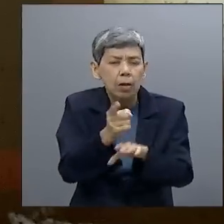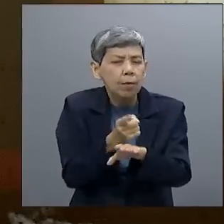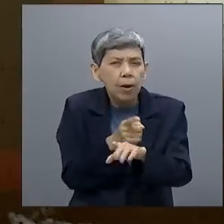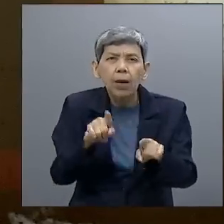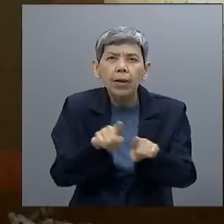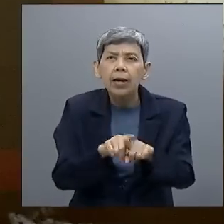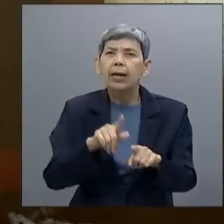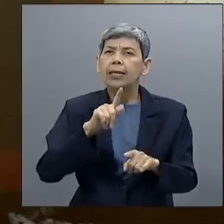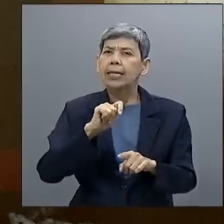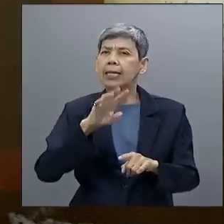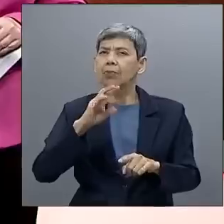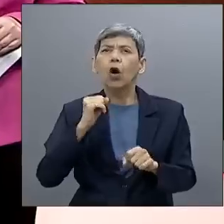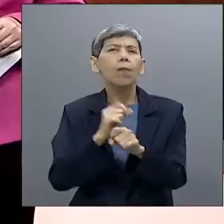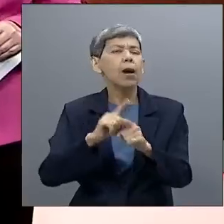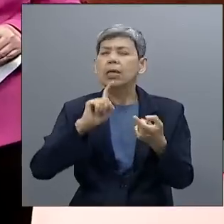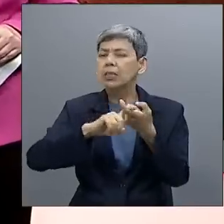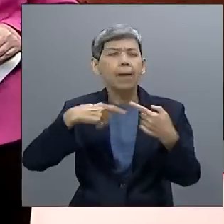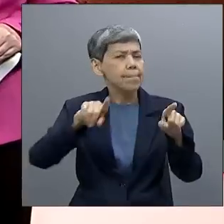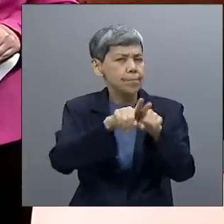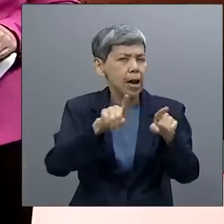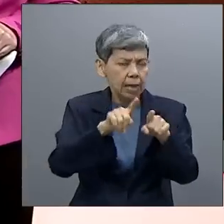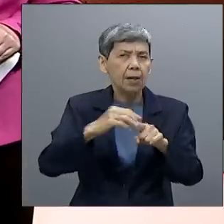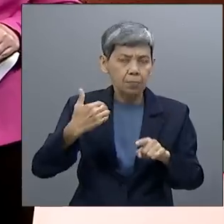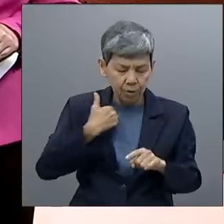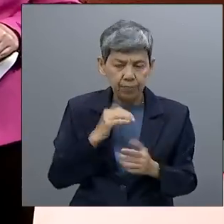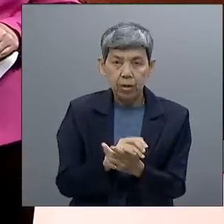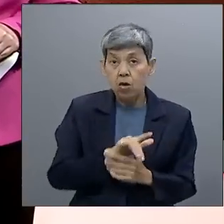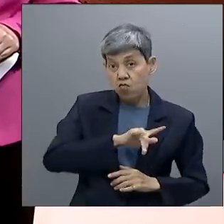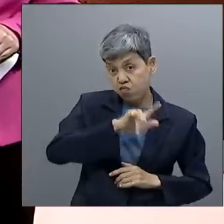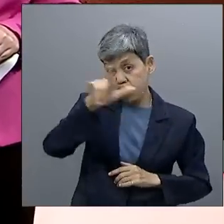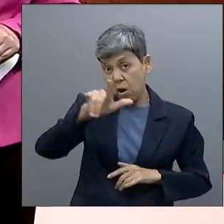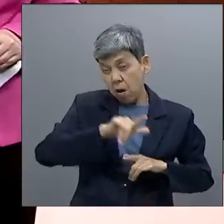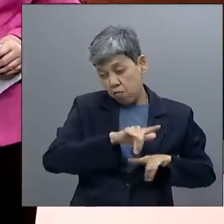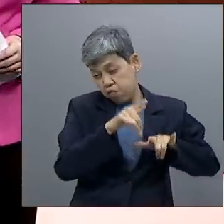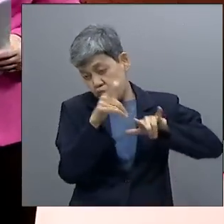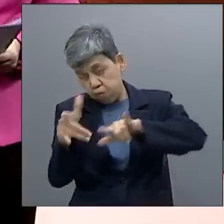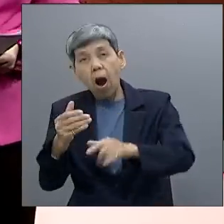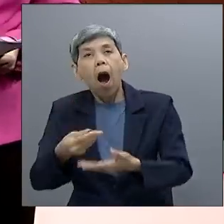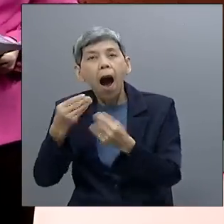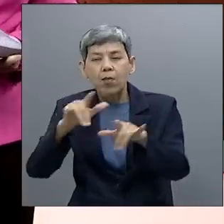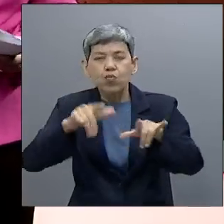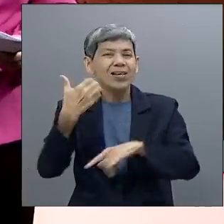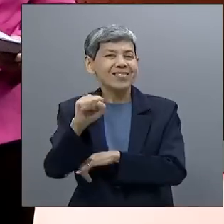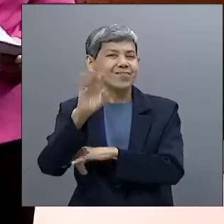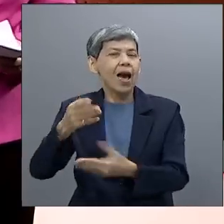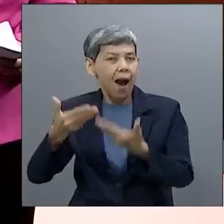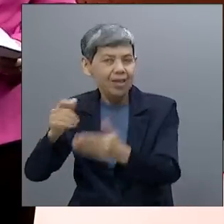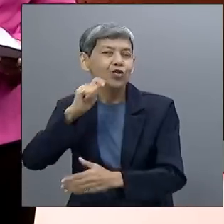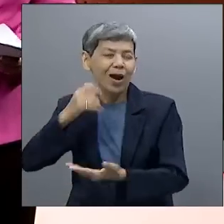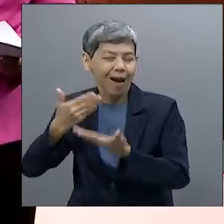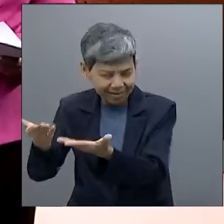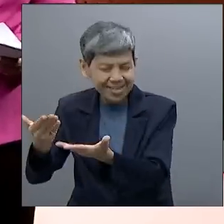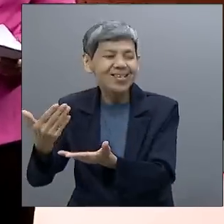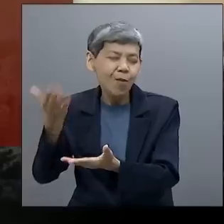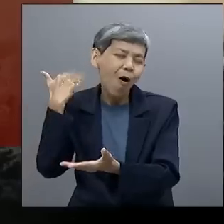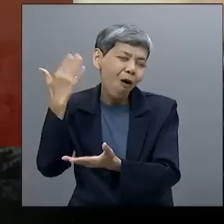t72ของอดีตสหภาพโซเวียตรวมทั้งยังได้ส่งเครื่องบินรบมิตร 29อีก 14ลำให้กับยูเครนอีก